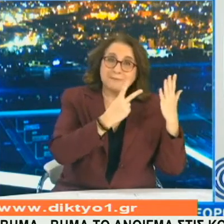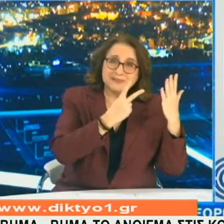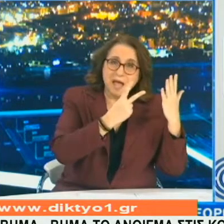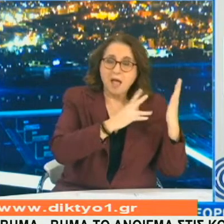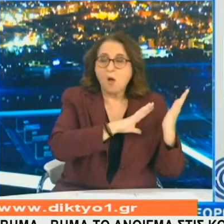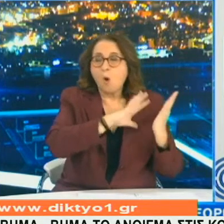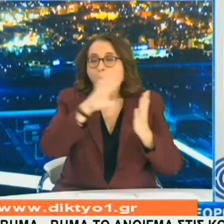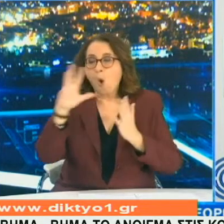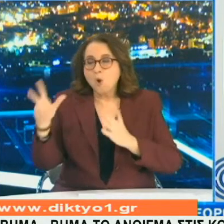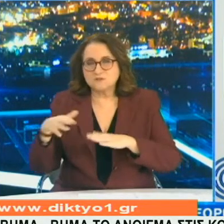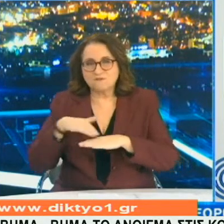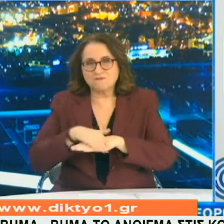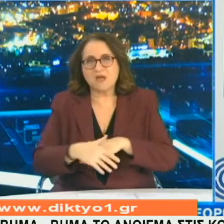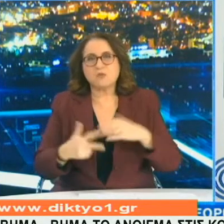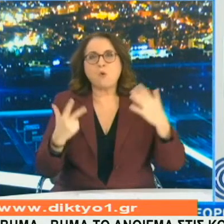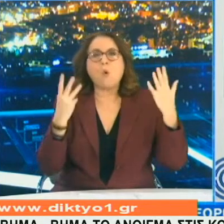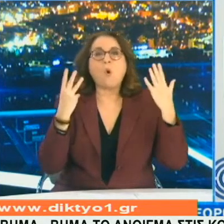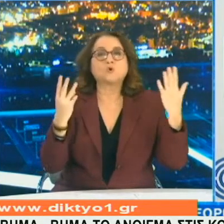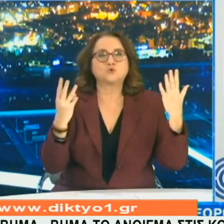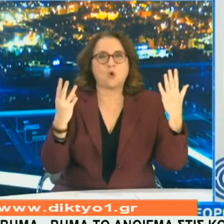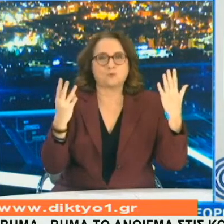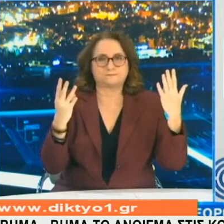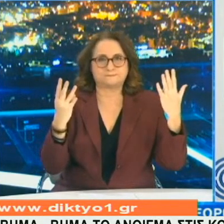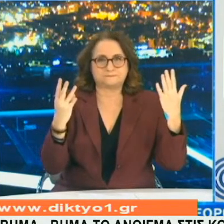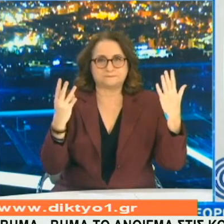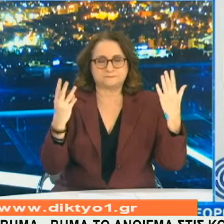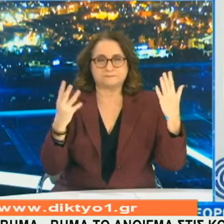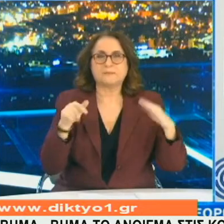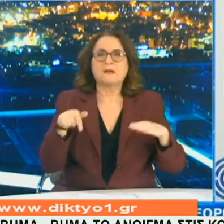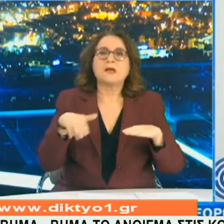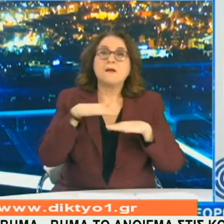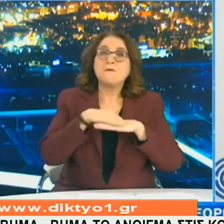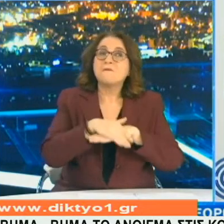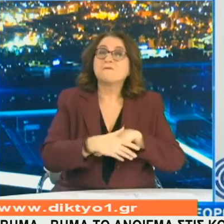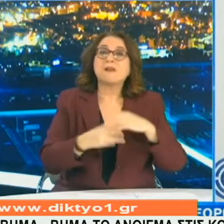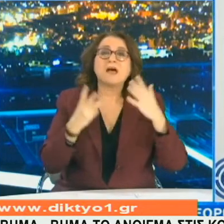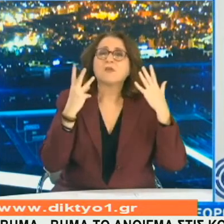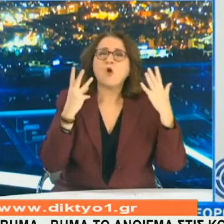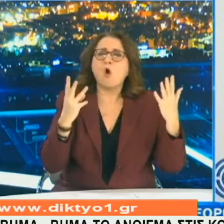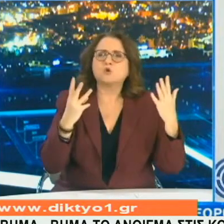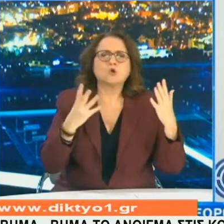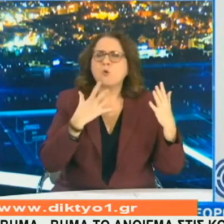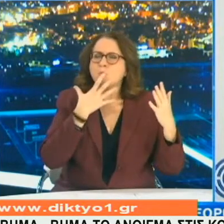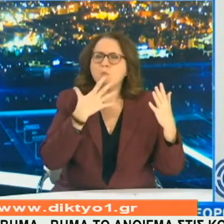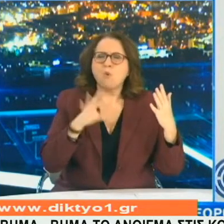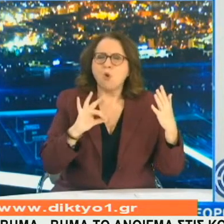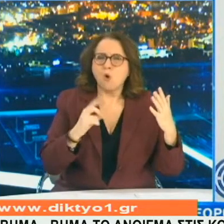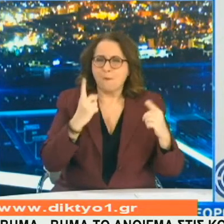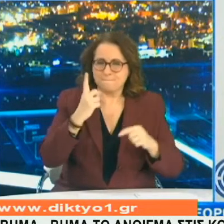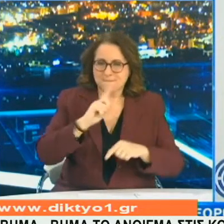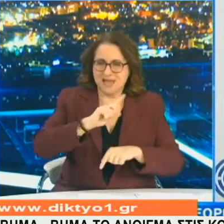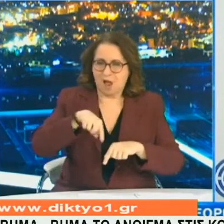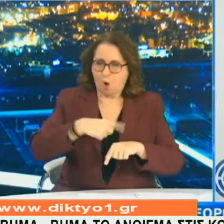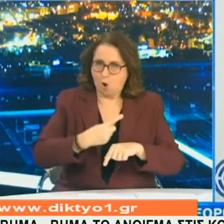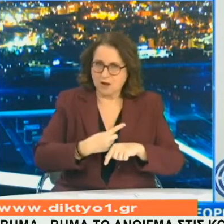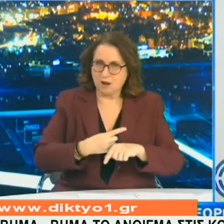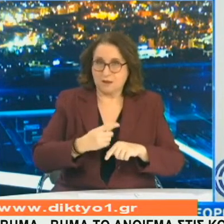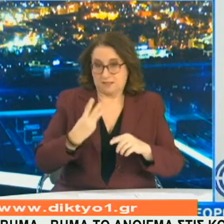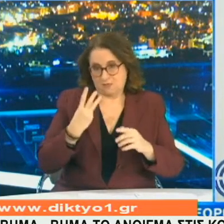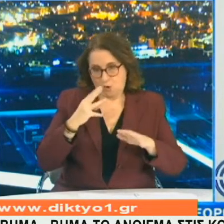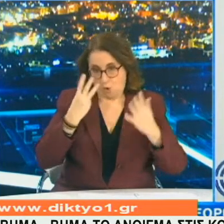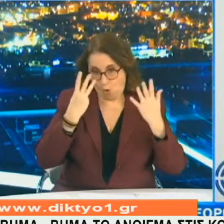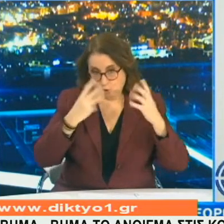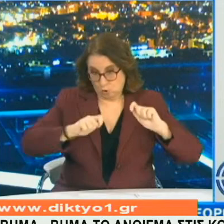βράδυ. Η 8η νυχτερινή ορίστηκε ώστε να υπάρχει μία ώρα περιθώριο για να μπορούν να επιστρέψουν όλοι στα σπίτια